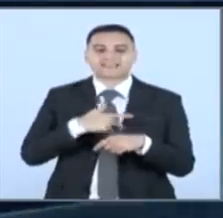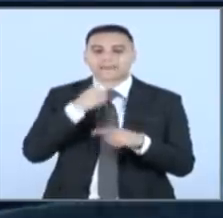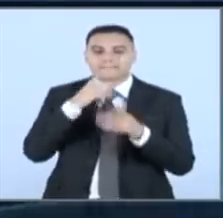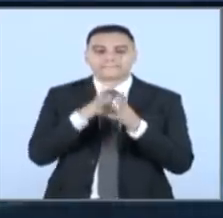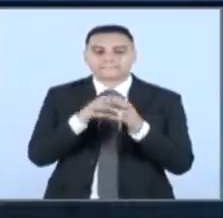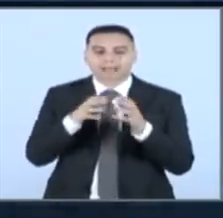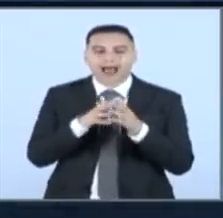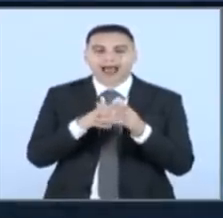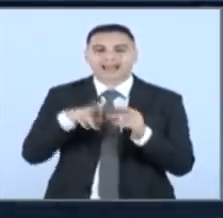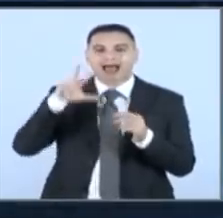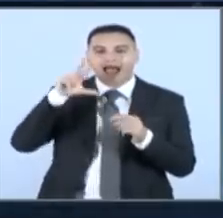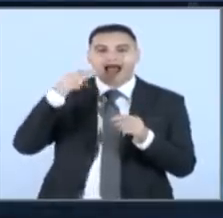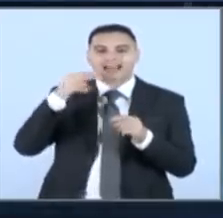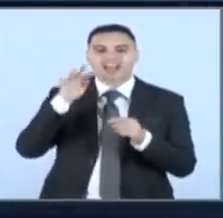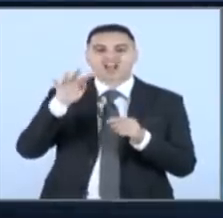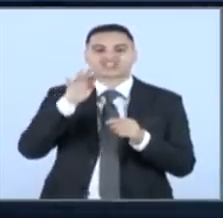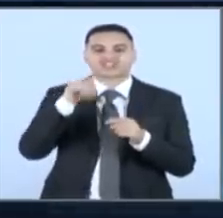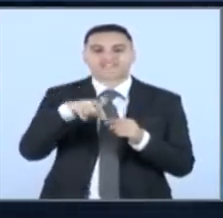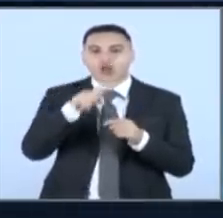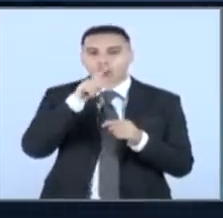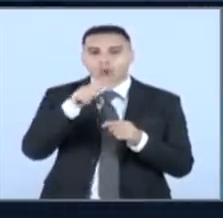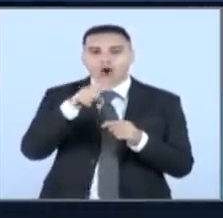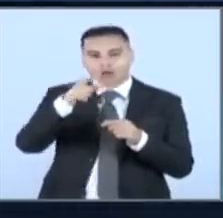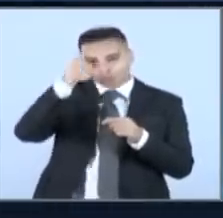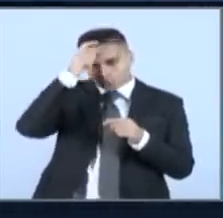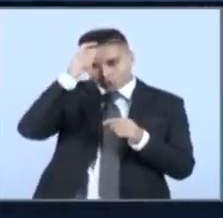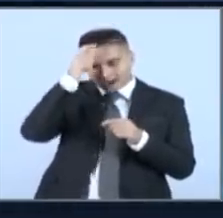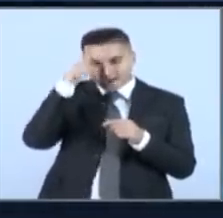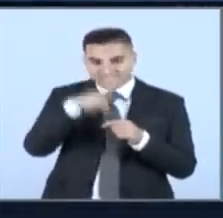في اللغة التركية، فما هو؟